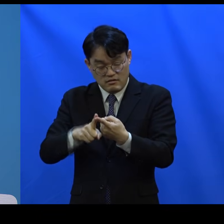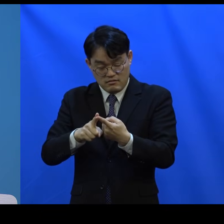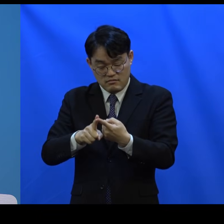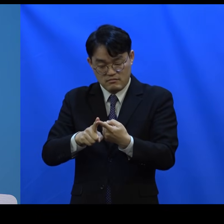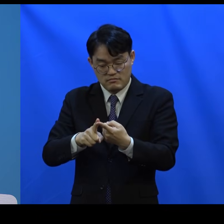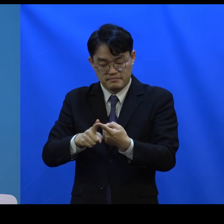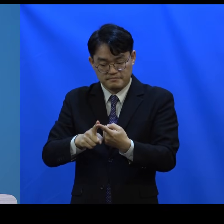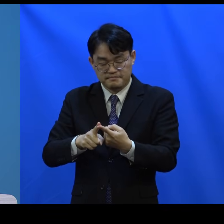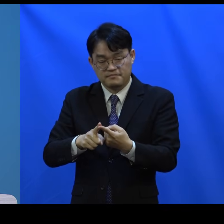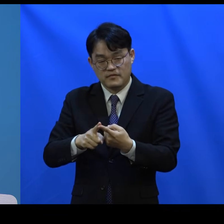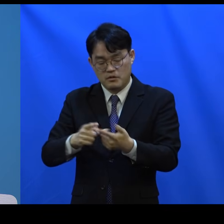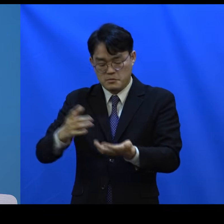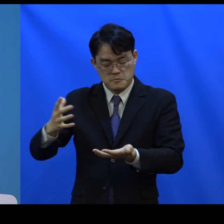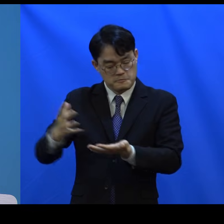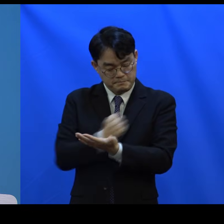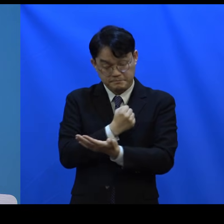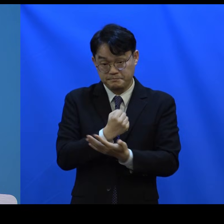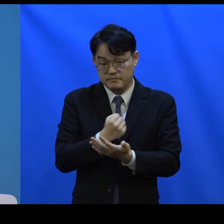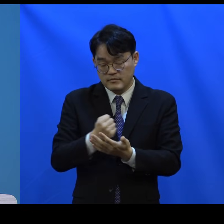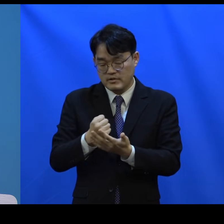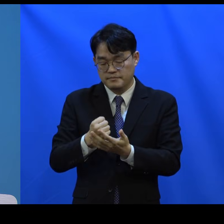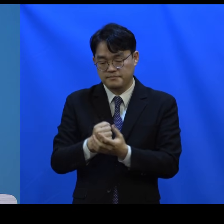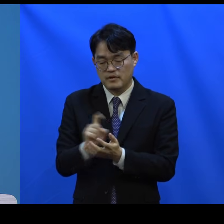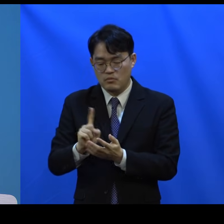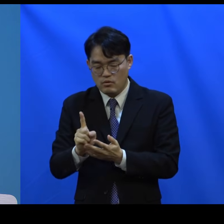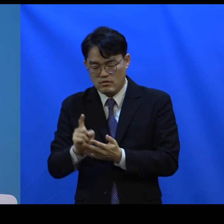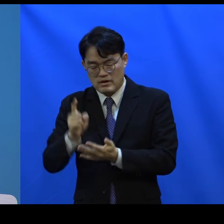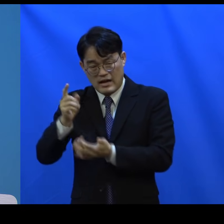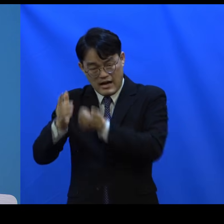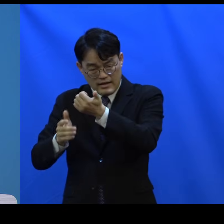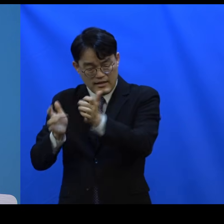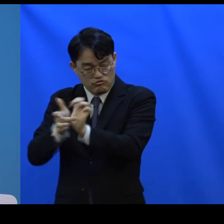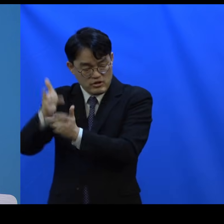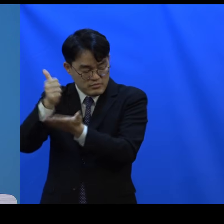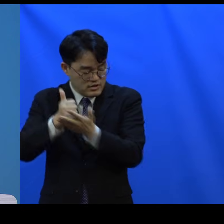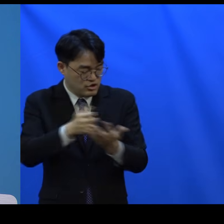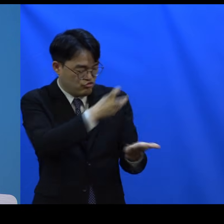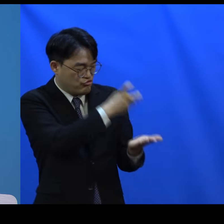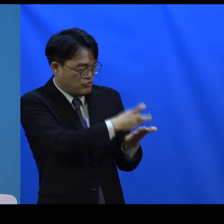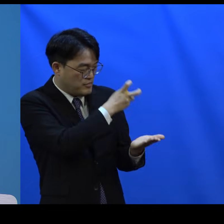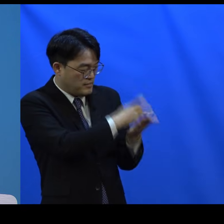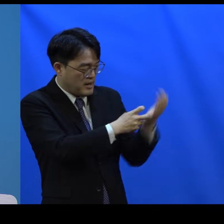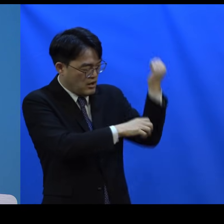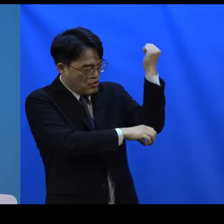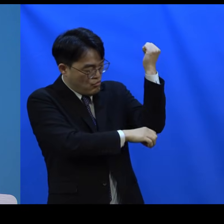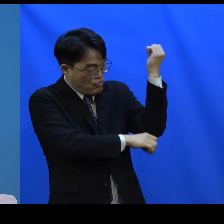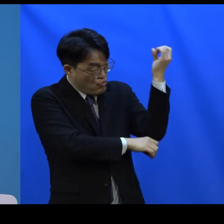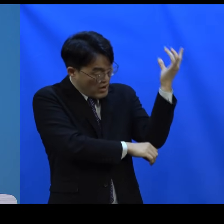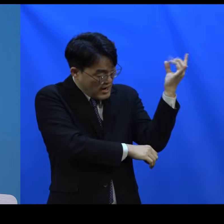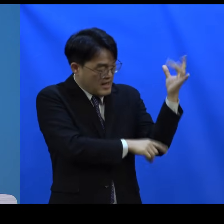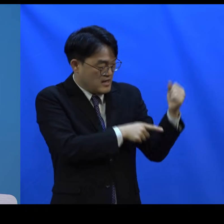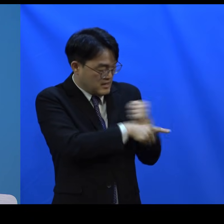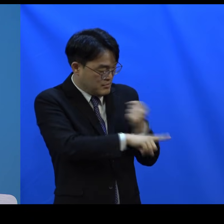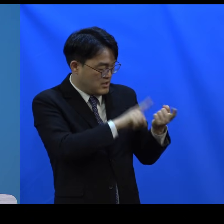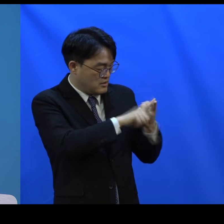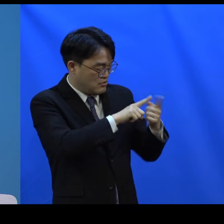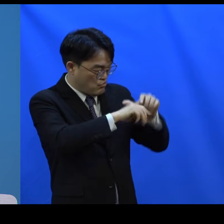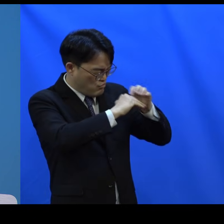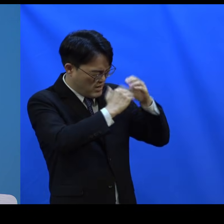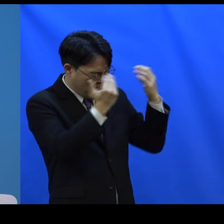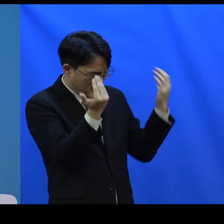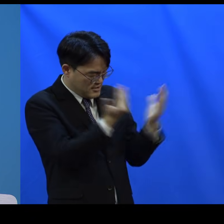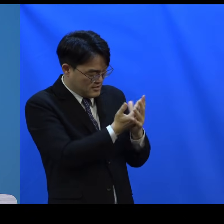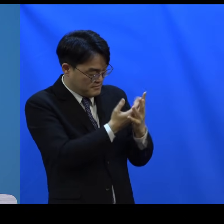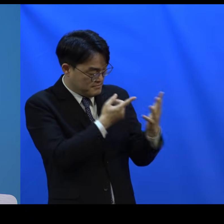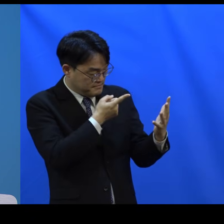특징이 뭔가 하면 본질을 꿰뚫고 있다는 거예요. 본질, 율법의 본질. 여러분, 많이 알고 있는 게 중요하지